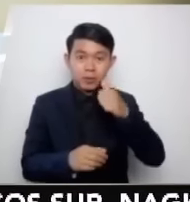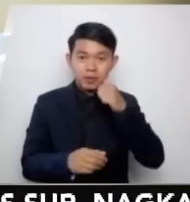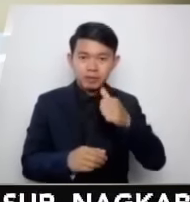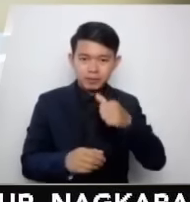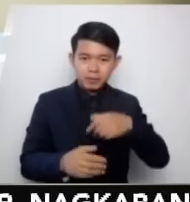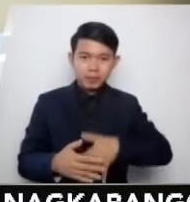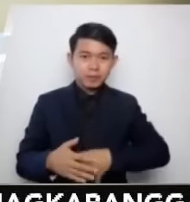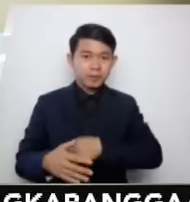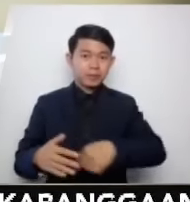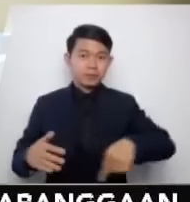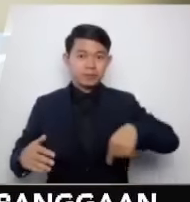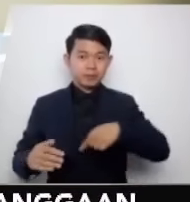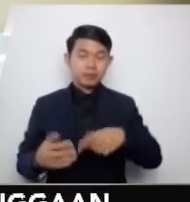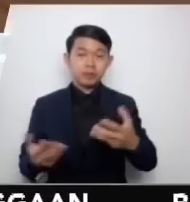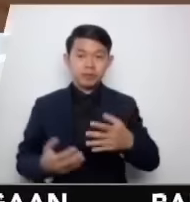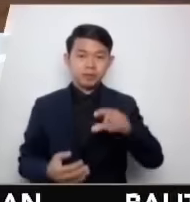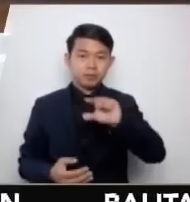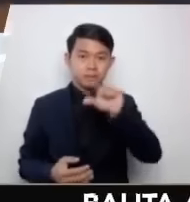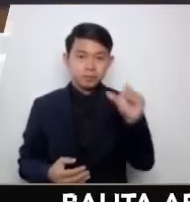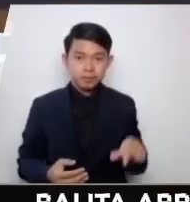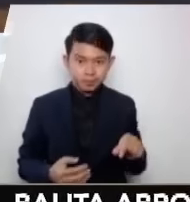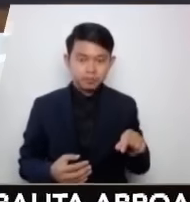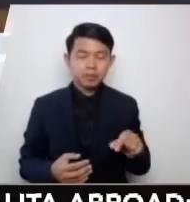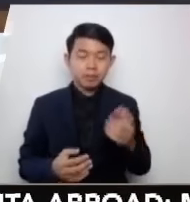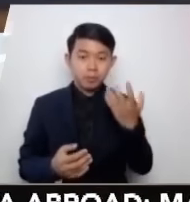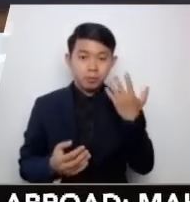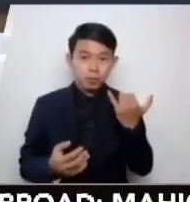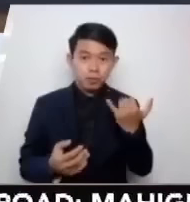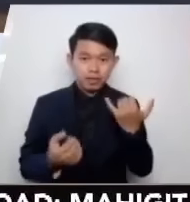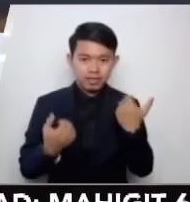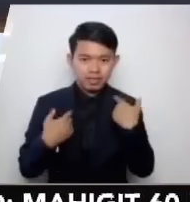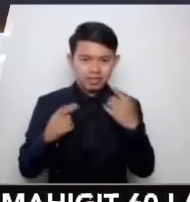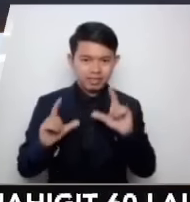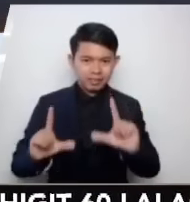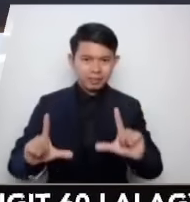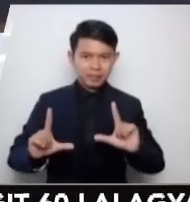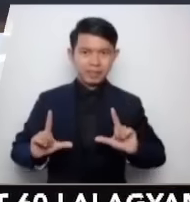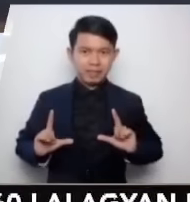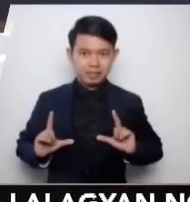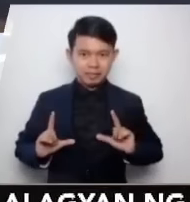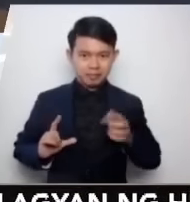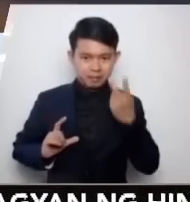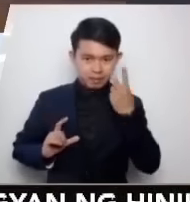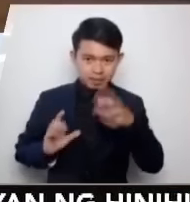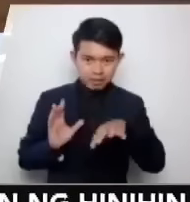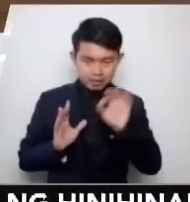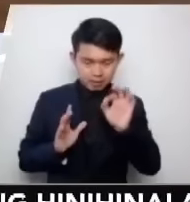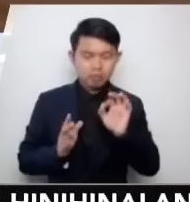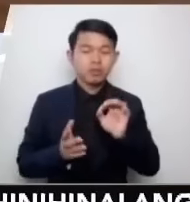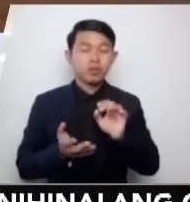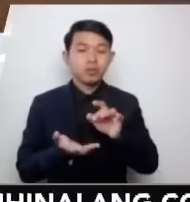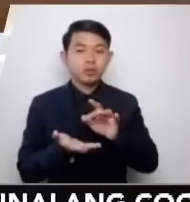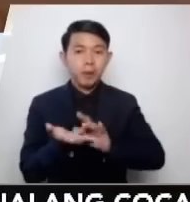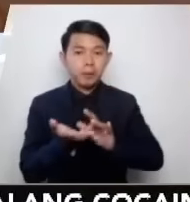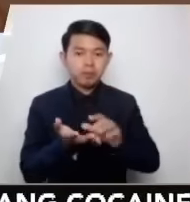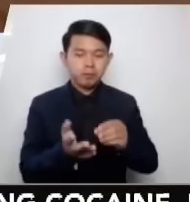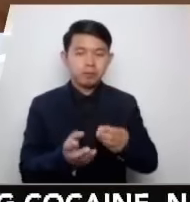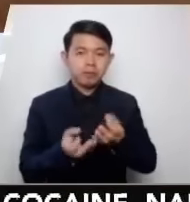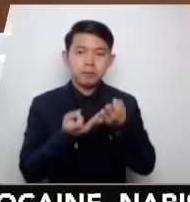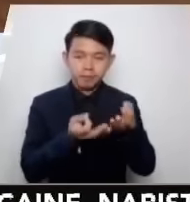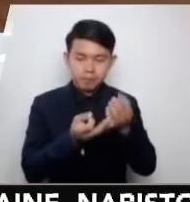sa pamamagitan ng x-ray ng dalhin ng suspect sa ospital. Binigyan siya ng gamot para mailabas ang mga kapsula. Naaresto ang